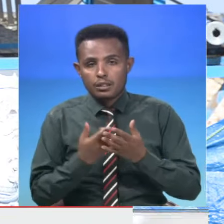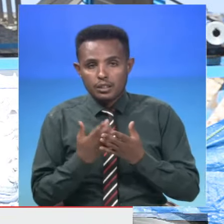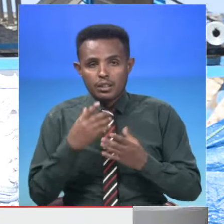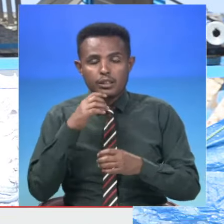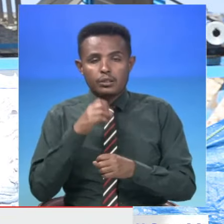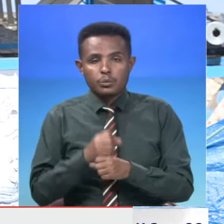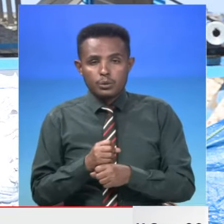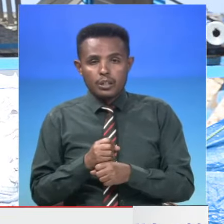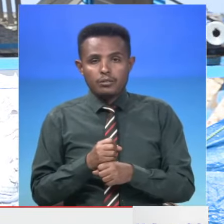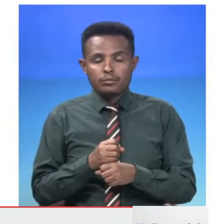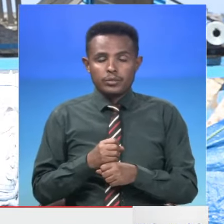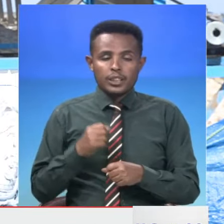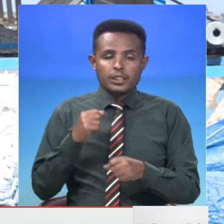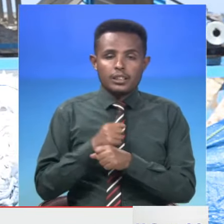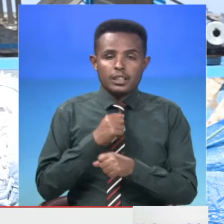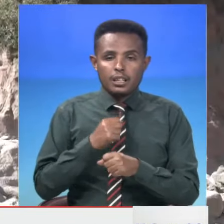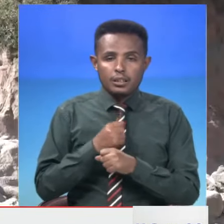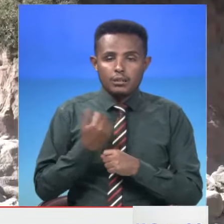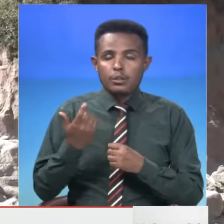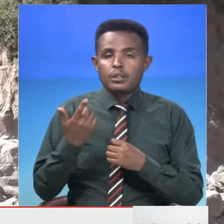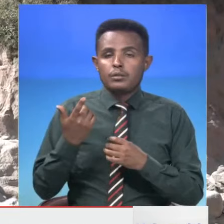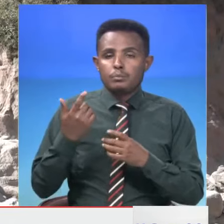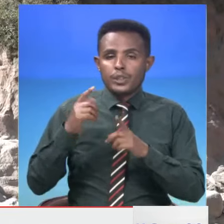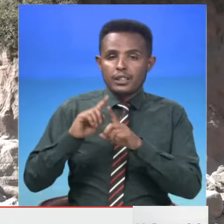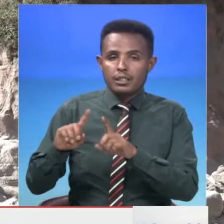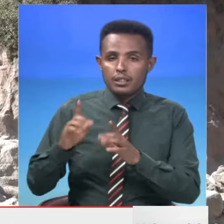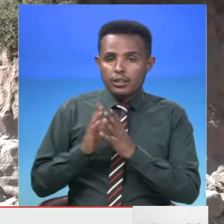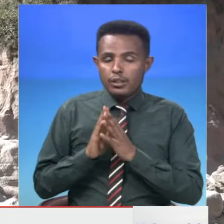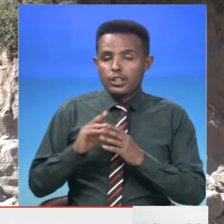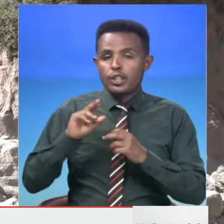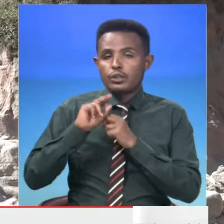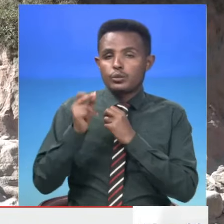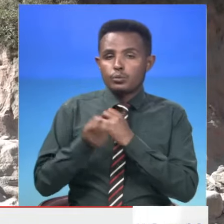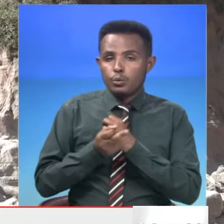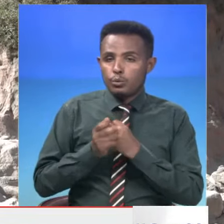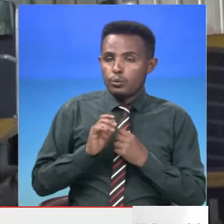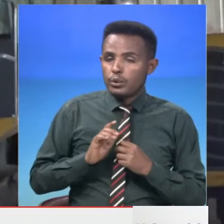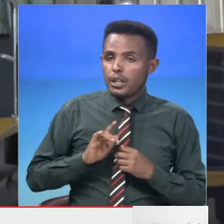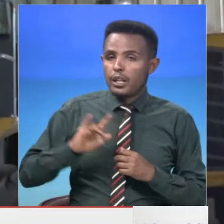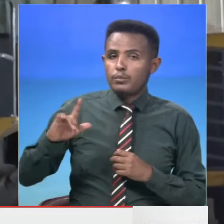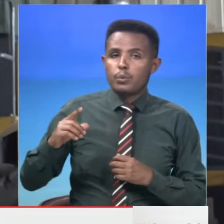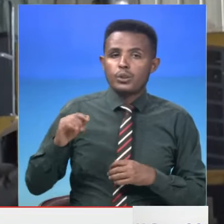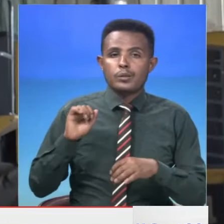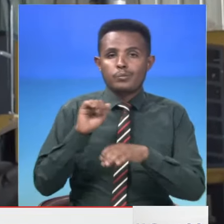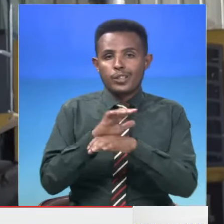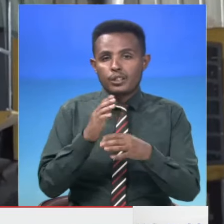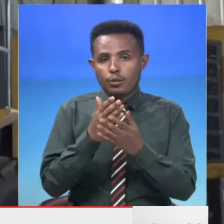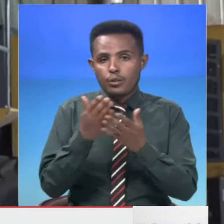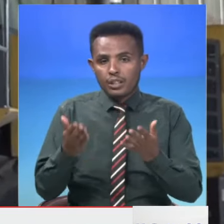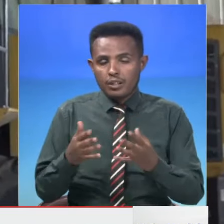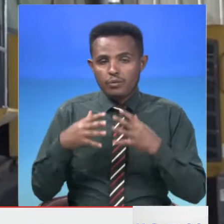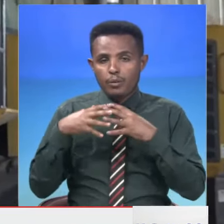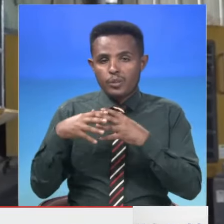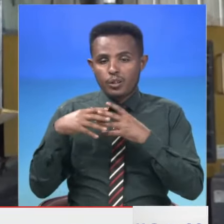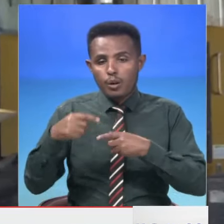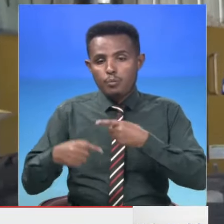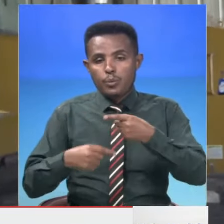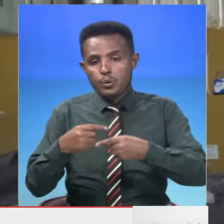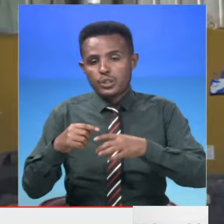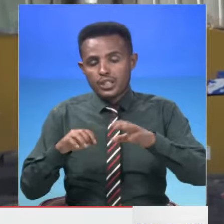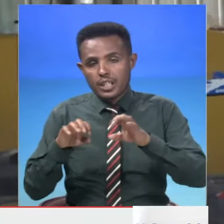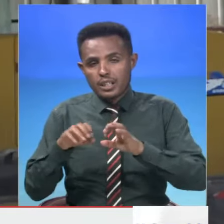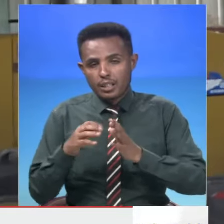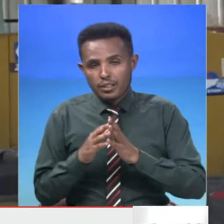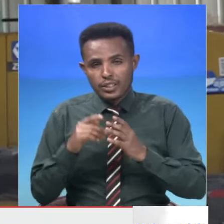ይዘን እንትን እየሰራን ያለነው። እንደውም ድርጅቱ ኤክስፖርት የሚያደርገውን ነገር እዚህ ወረዳው ላይ ፋብሪካውን እስከመትከል ድረስ ፕሮሰስ ያደርጋል። በስራ